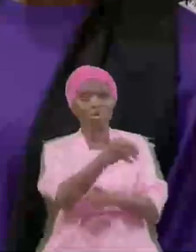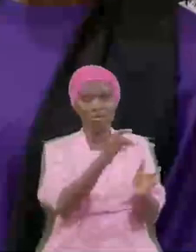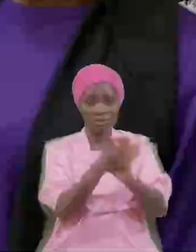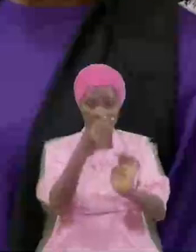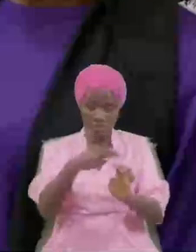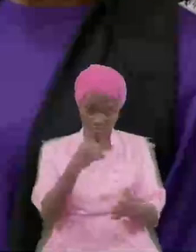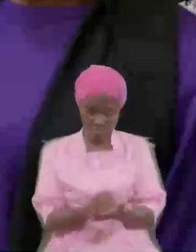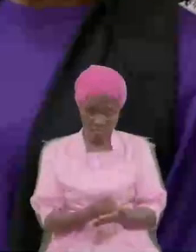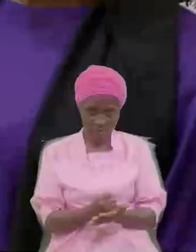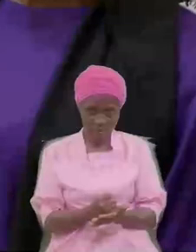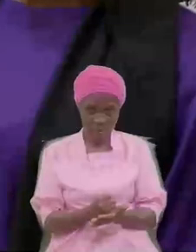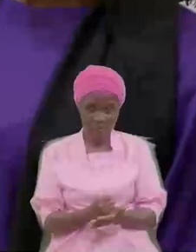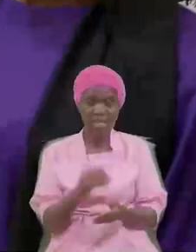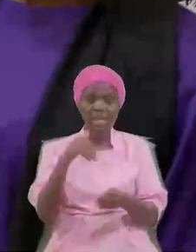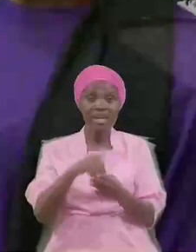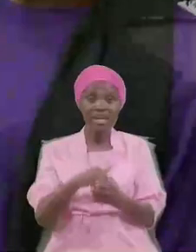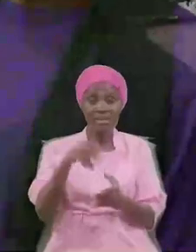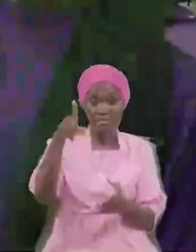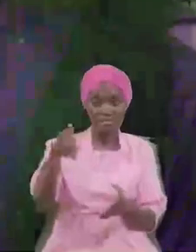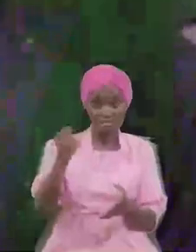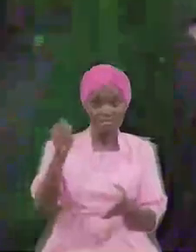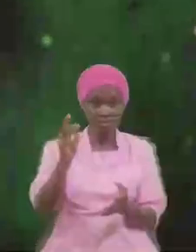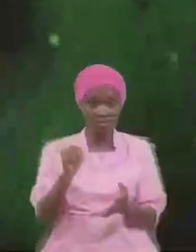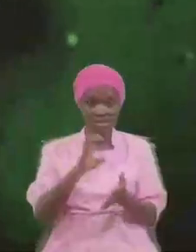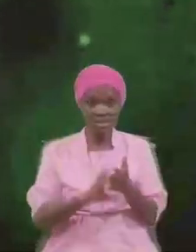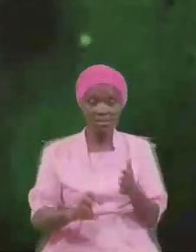sont vaincues au nom de Jésus-Christ.